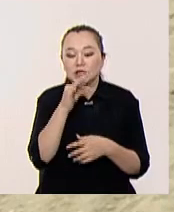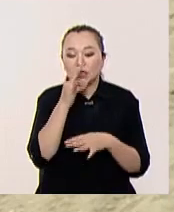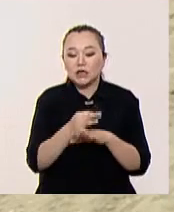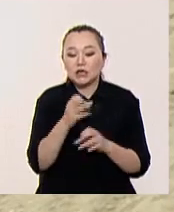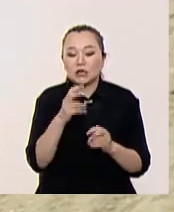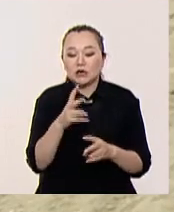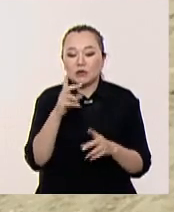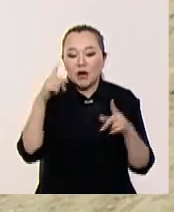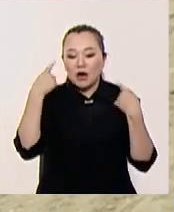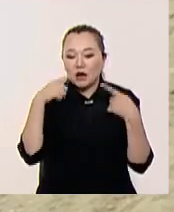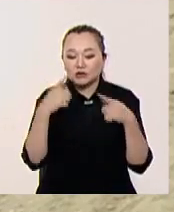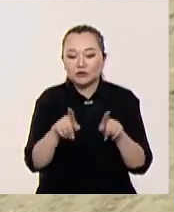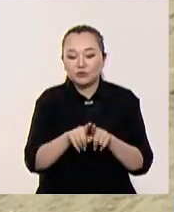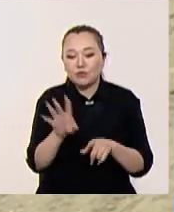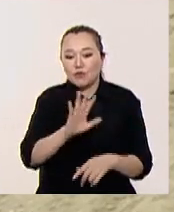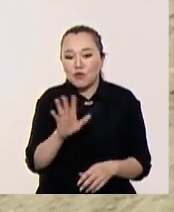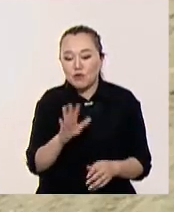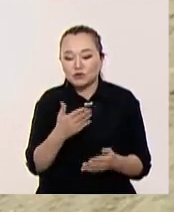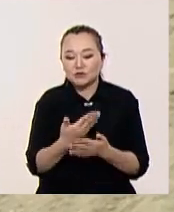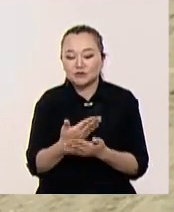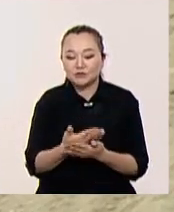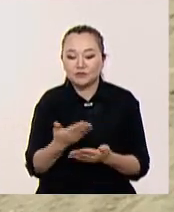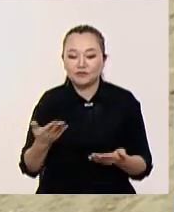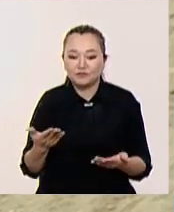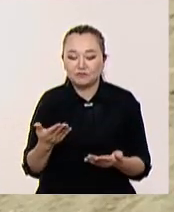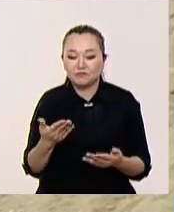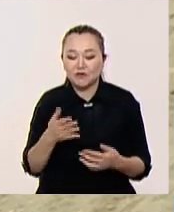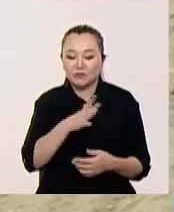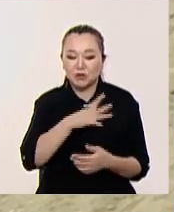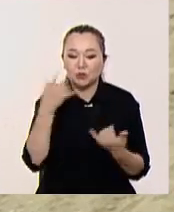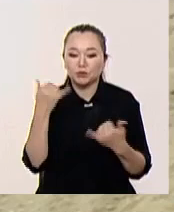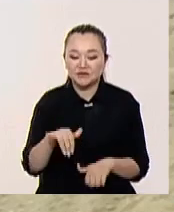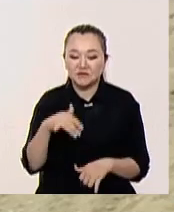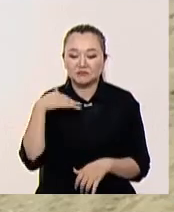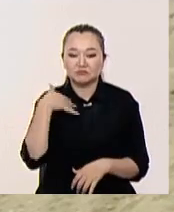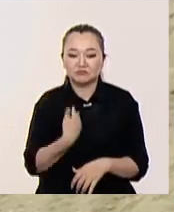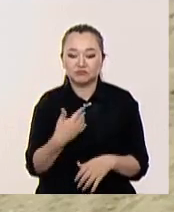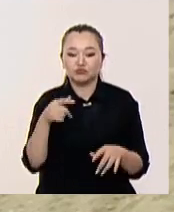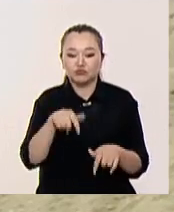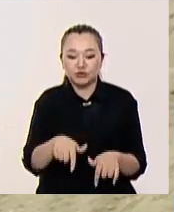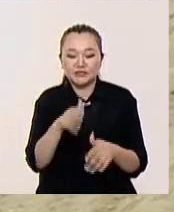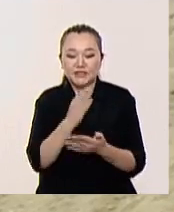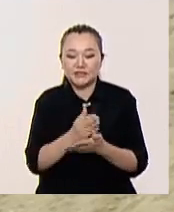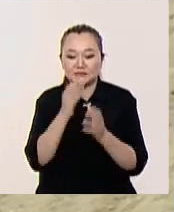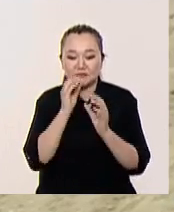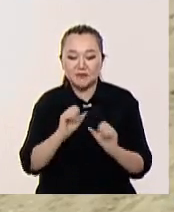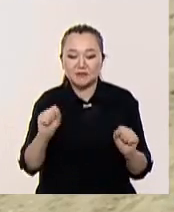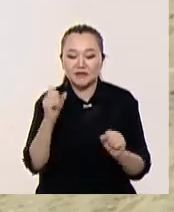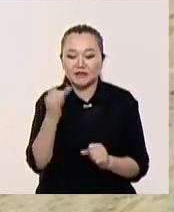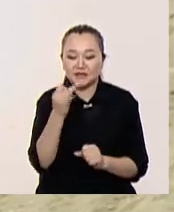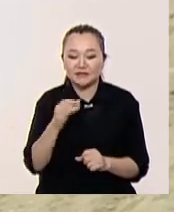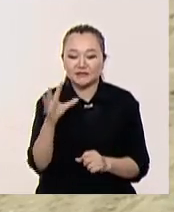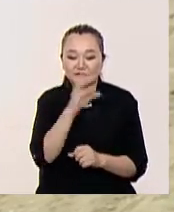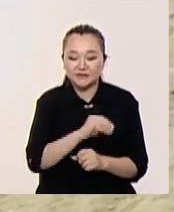говорил на барашка это непохоже было ну и было удивление все-таки здесь мама интересно все